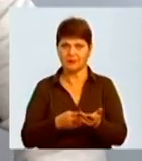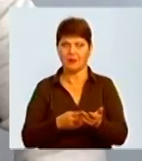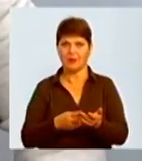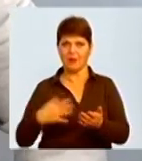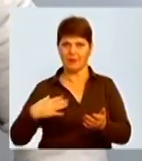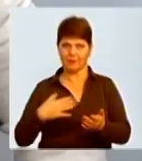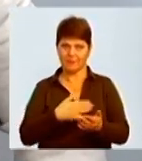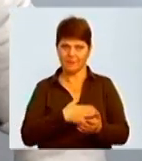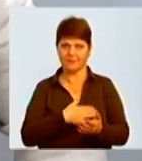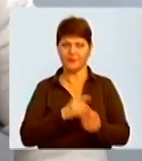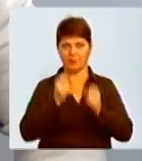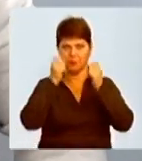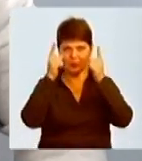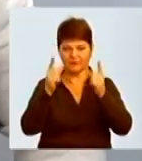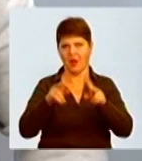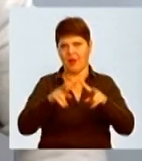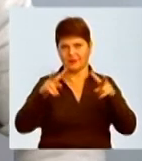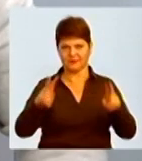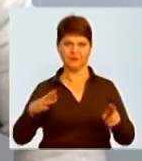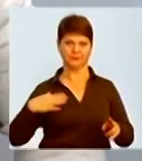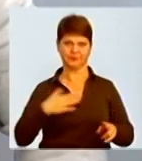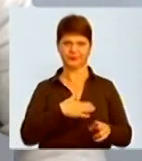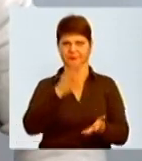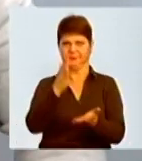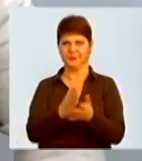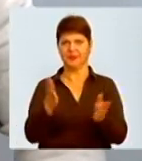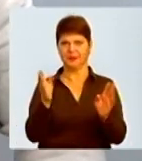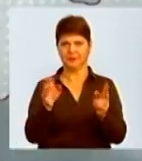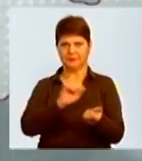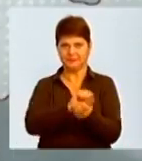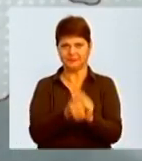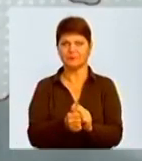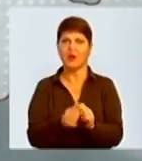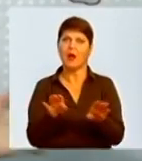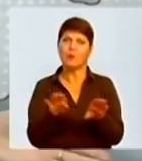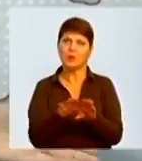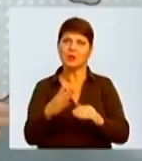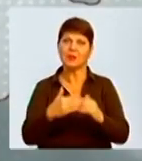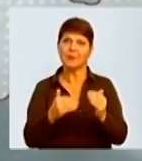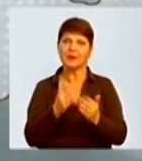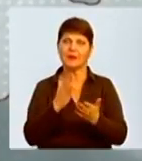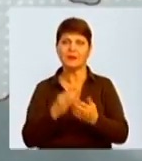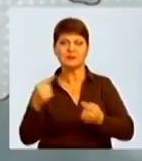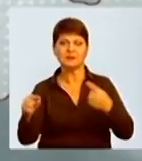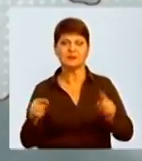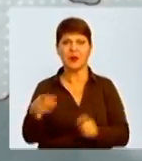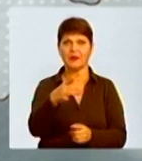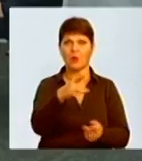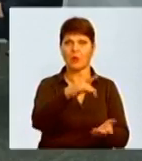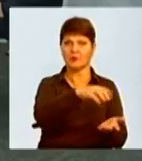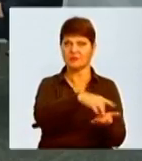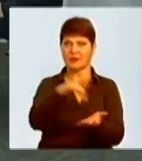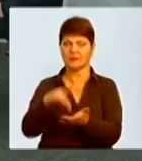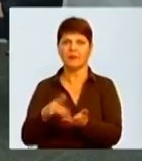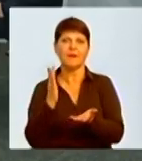залозою, просипається так само з молочною залозою. Чи є ще подібна практика в інших регіональних центрах? Є,